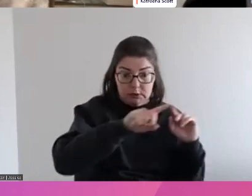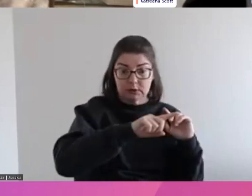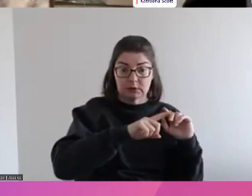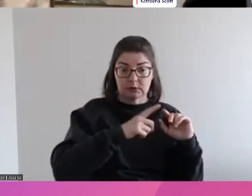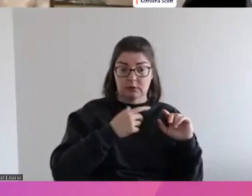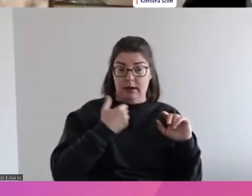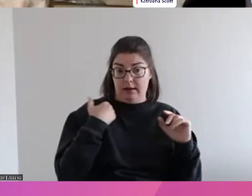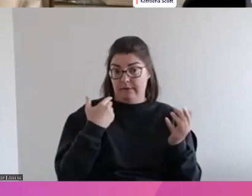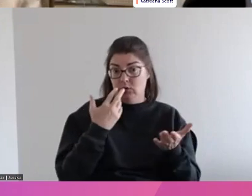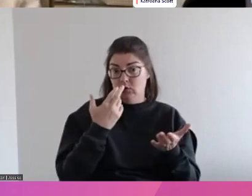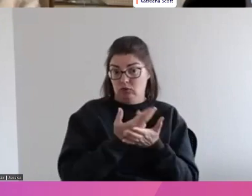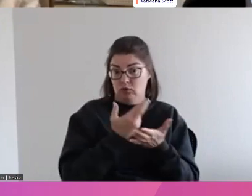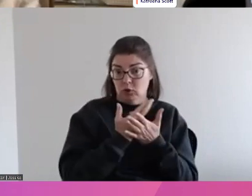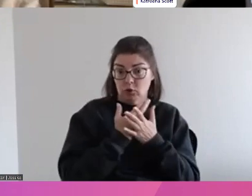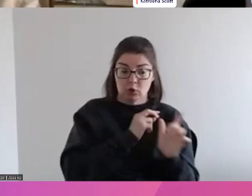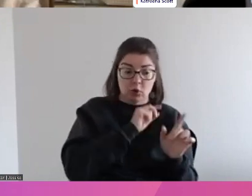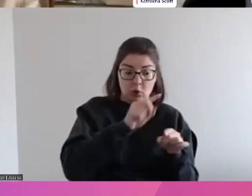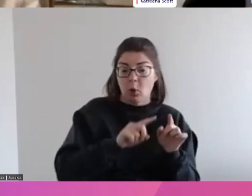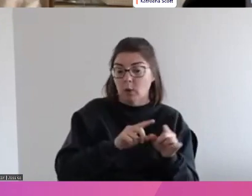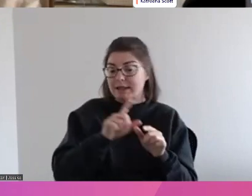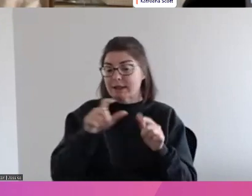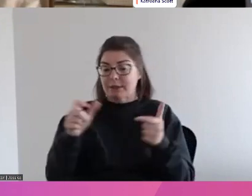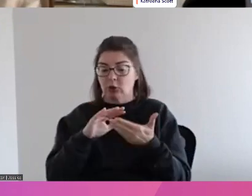rurale. Plusieurs